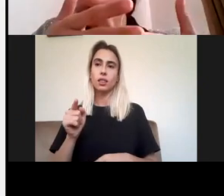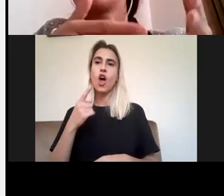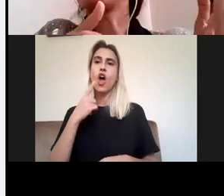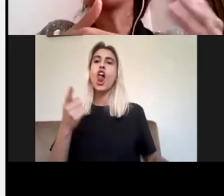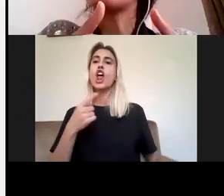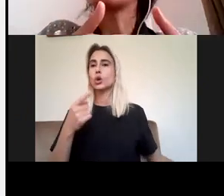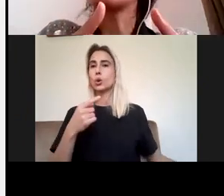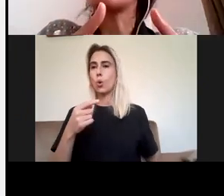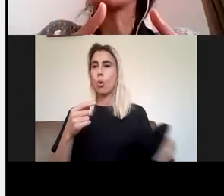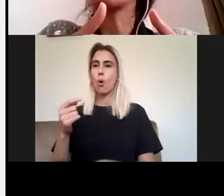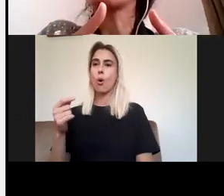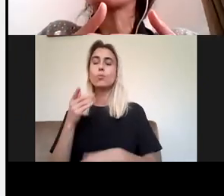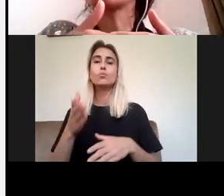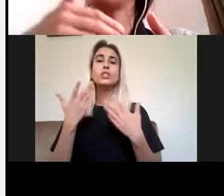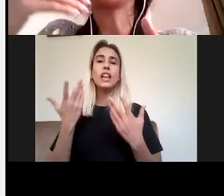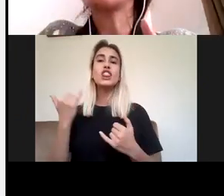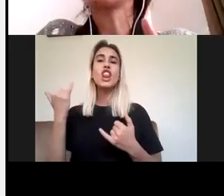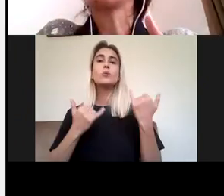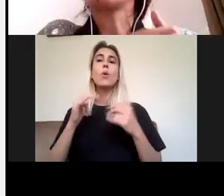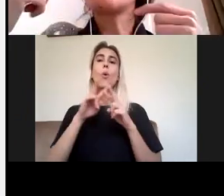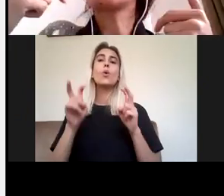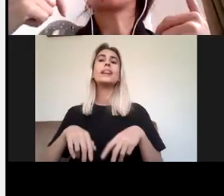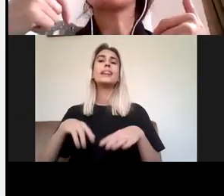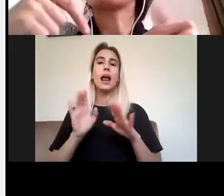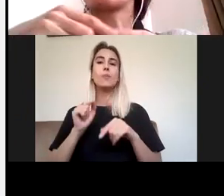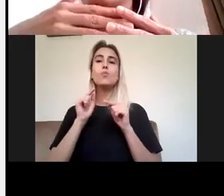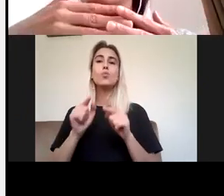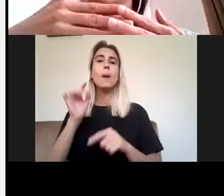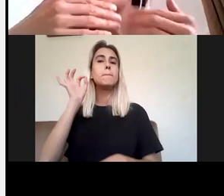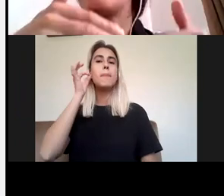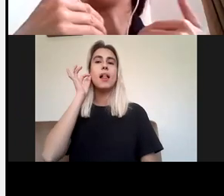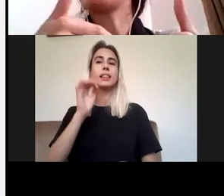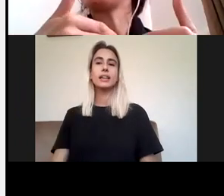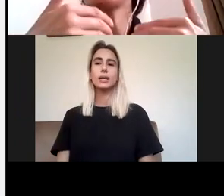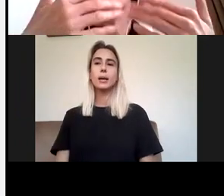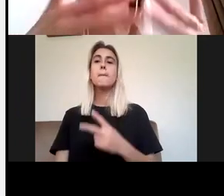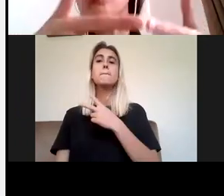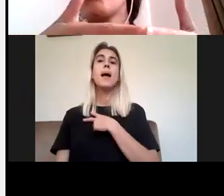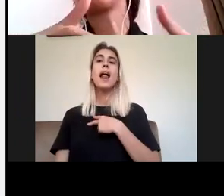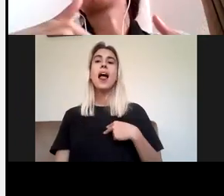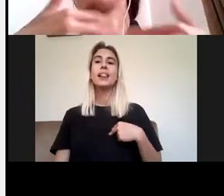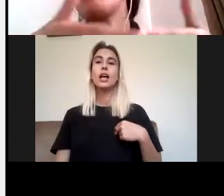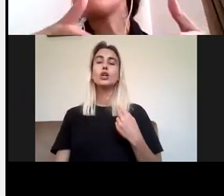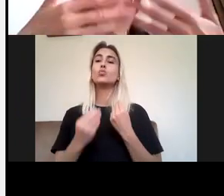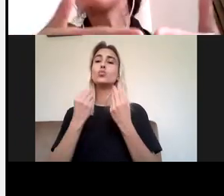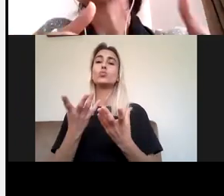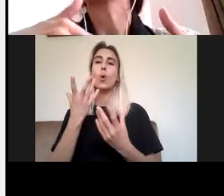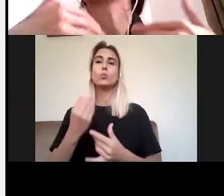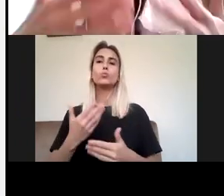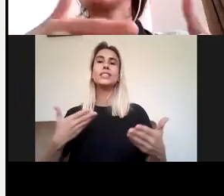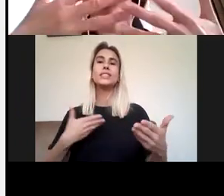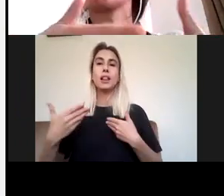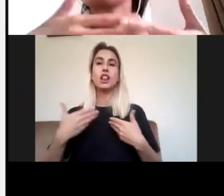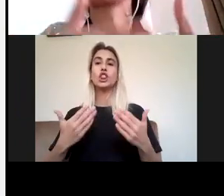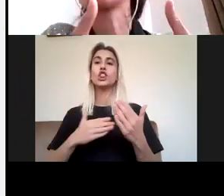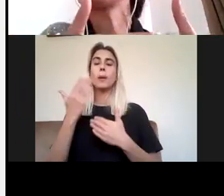eleştiriliyor. Yani bu zaten tartışma konusu değil. Bir de buradaki mantıkta belediyelerin sunmuş olduğu hizmetin dışında bir